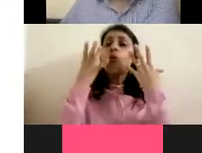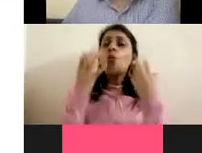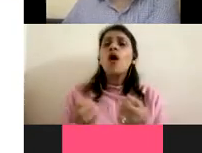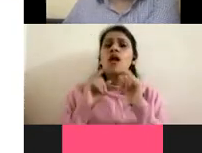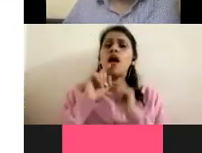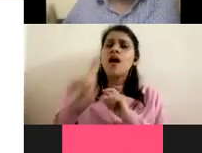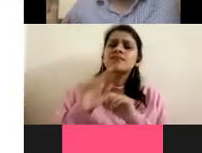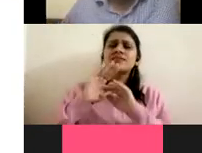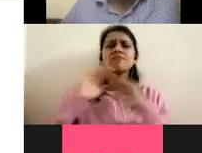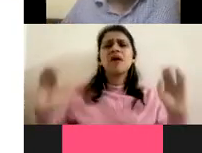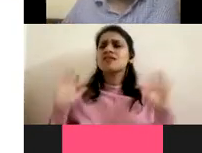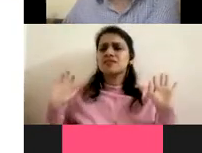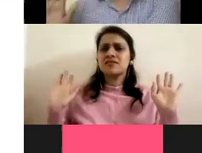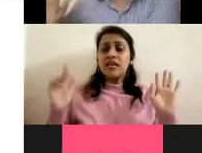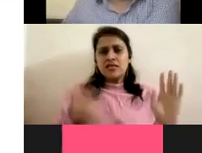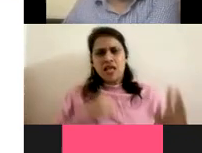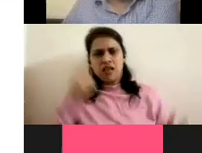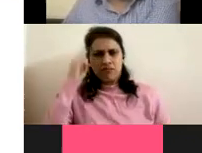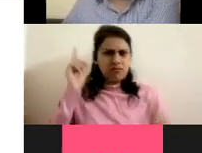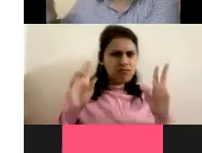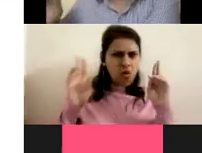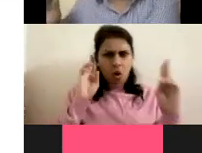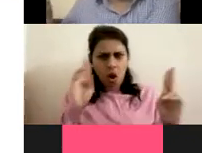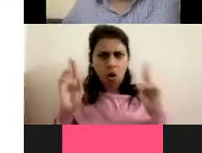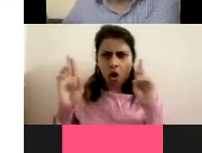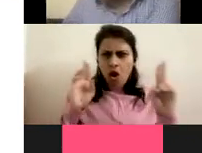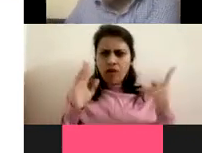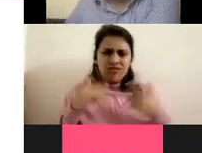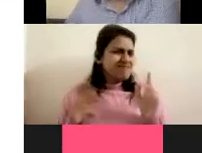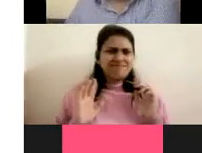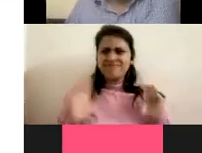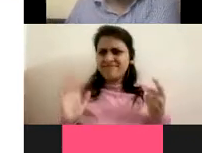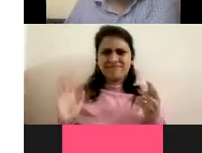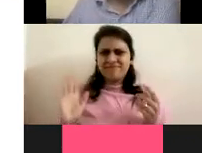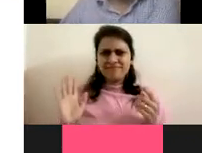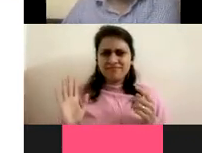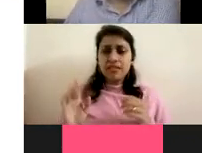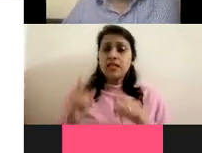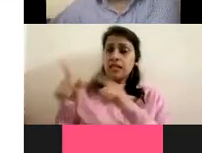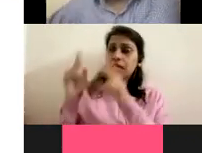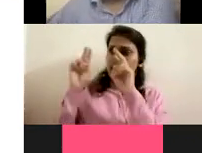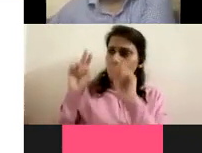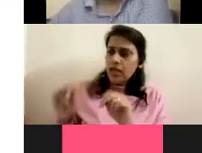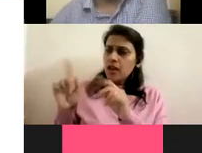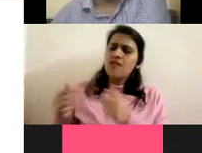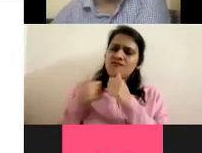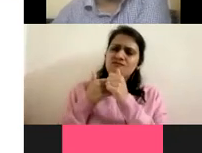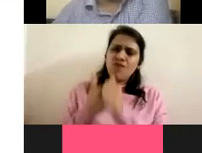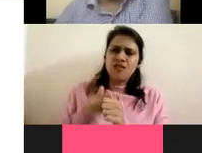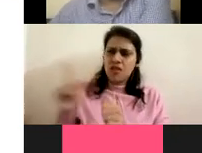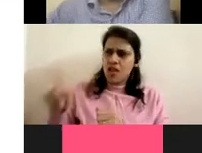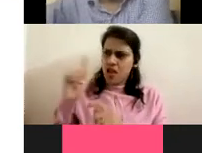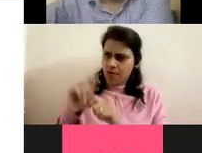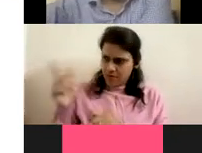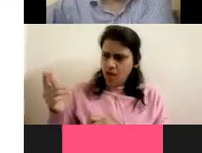Then ask the person and don't assume anything. Ask the person and make and provide that accommodation. इसमें सिर्फ आपको डेस्क थोड़ा नीचे